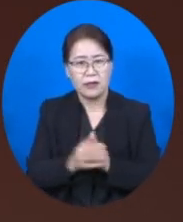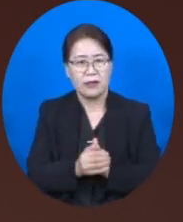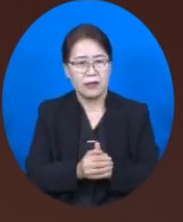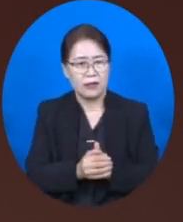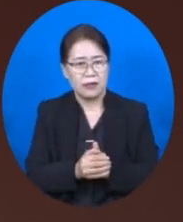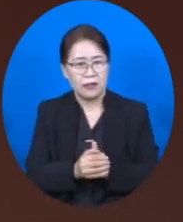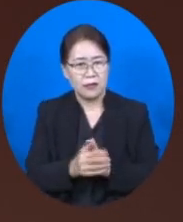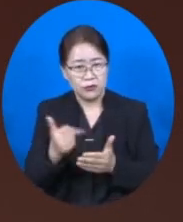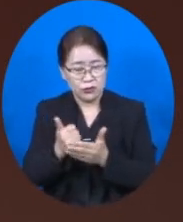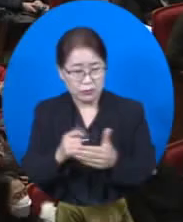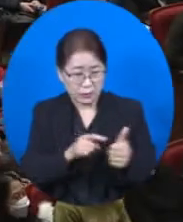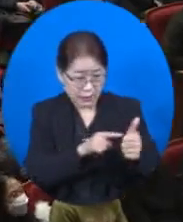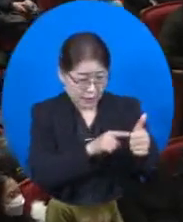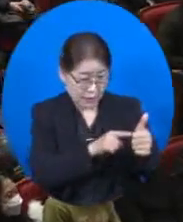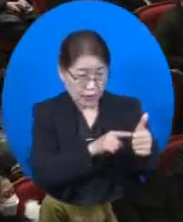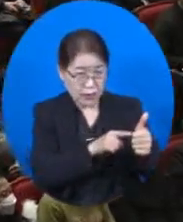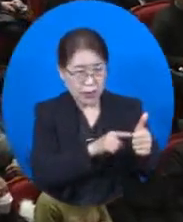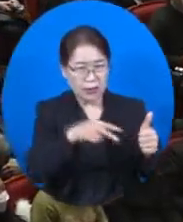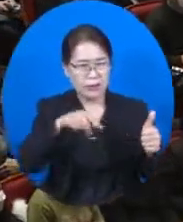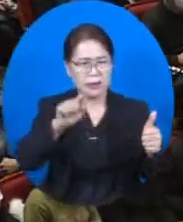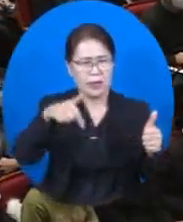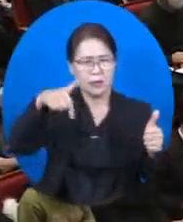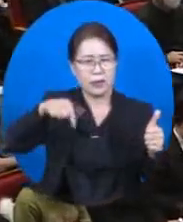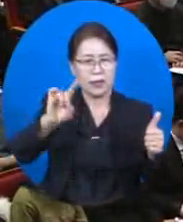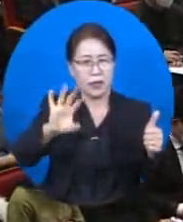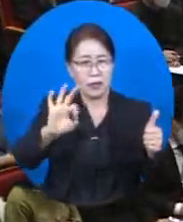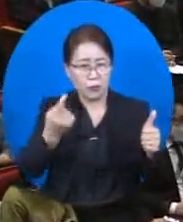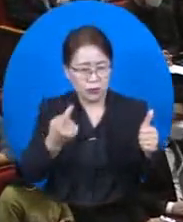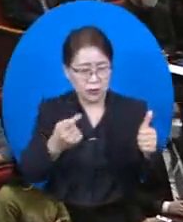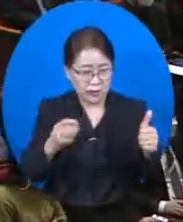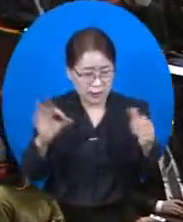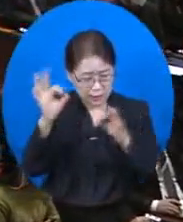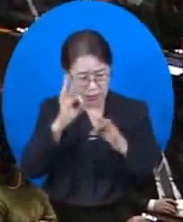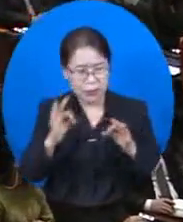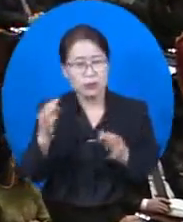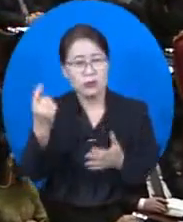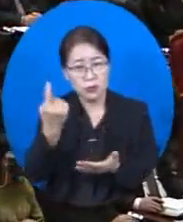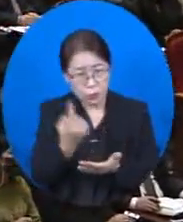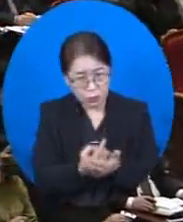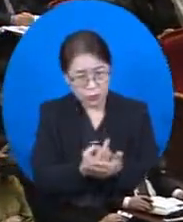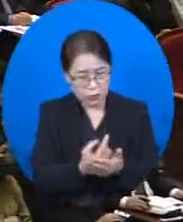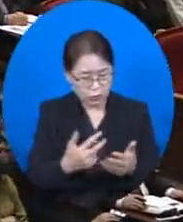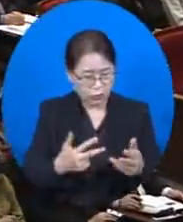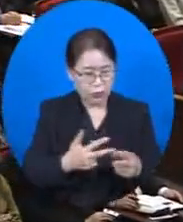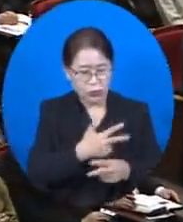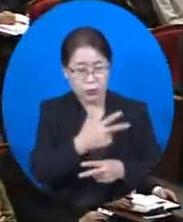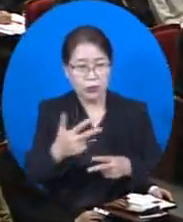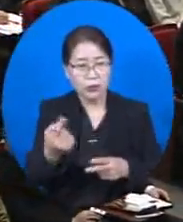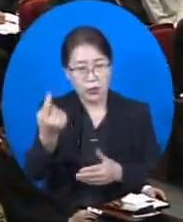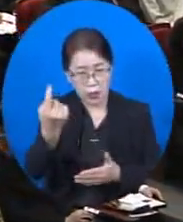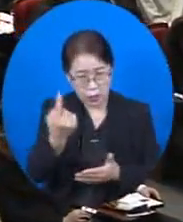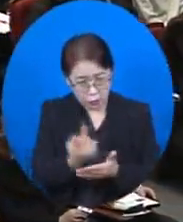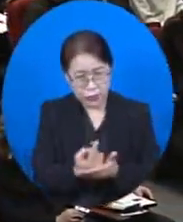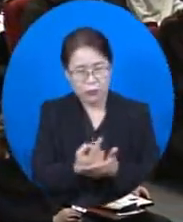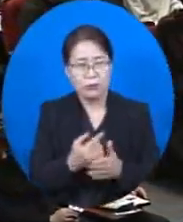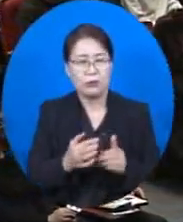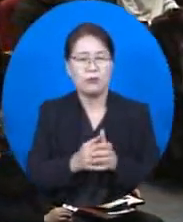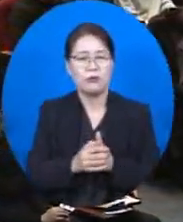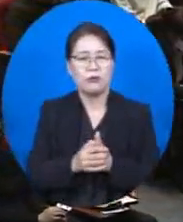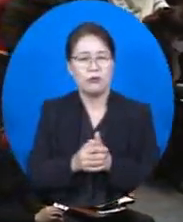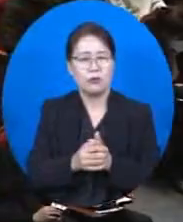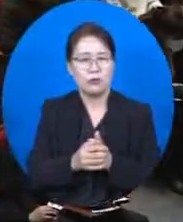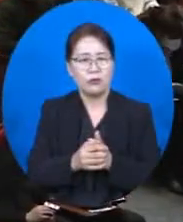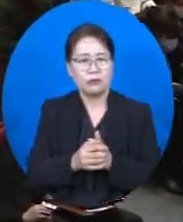삭개오를 찾기 위해서이 여리고성을 찾아오신 것입니다 삭개오가 주님을 만나기 위해서 나갔지만